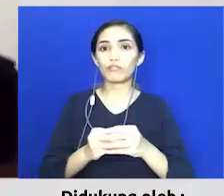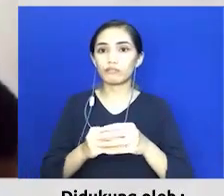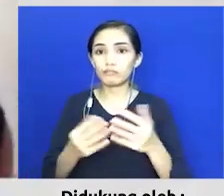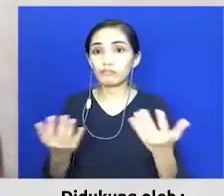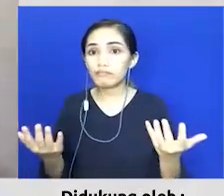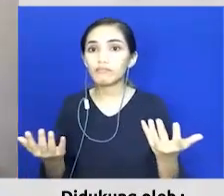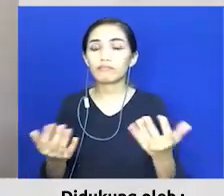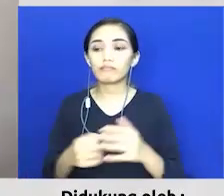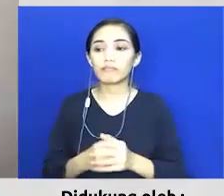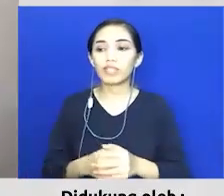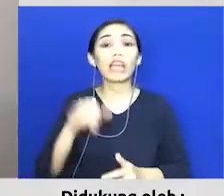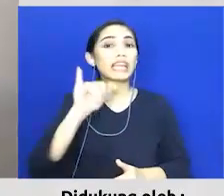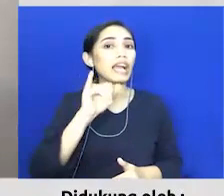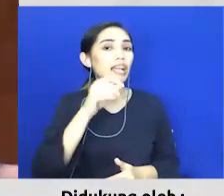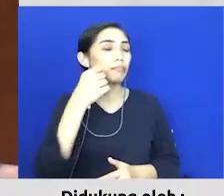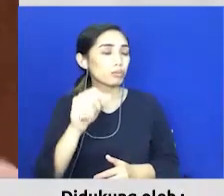itu?